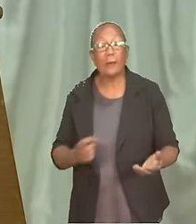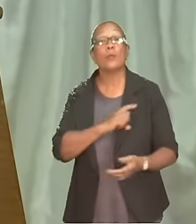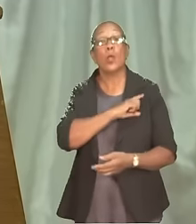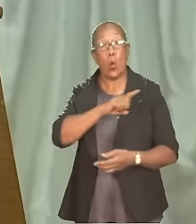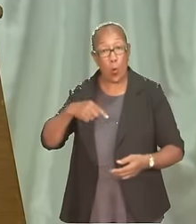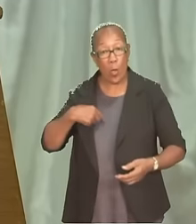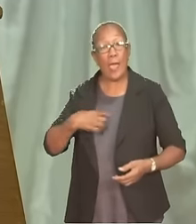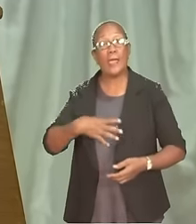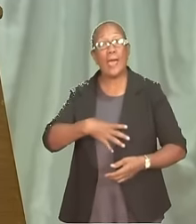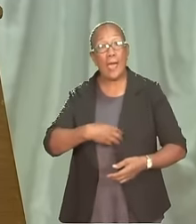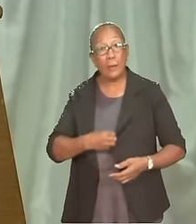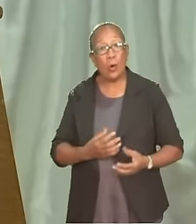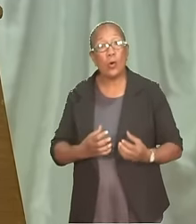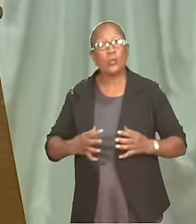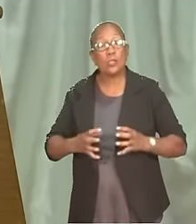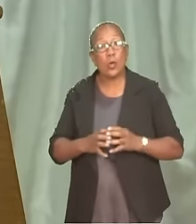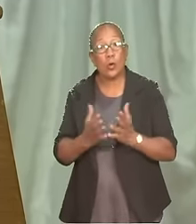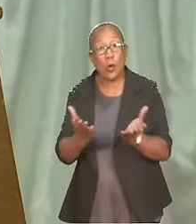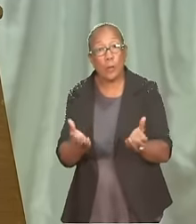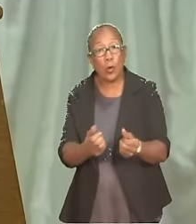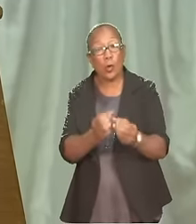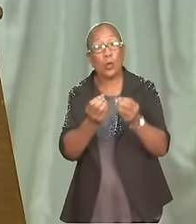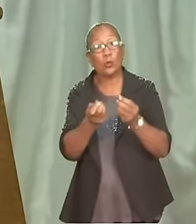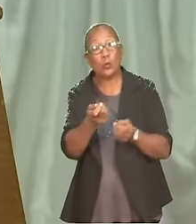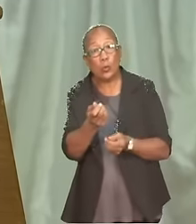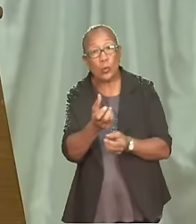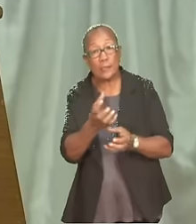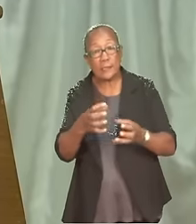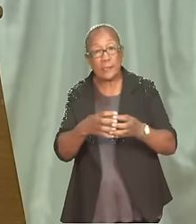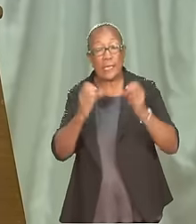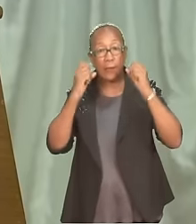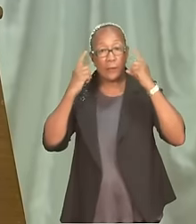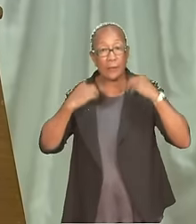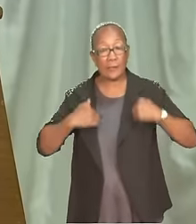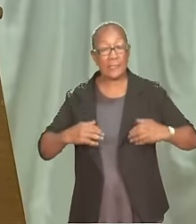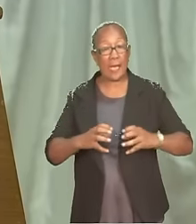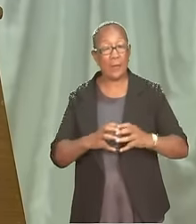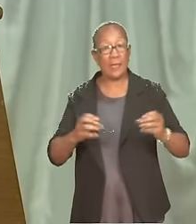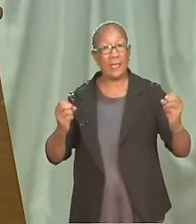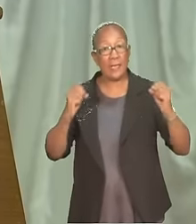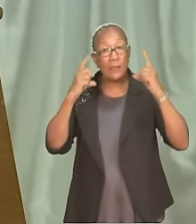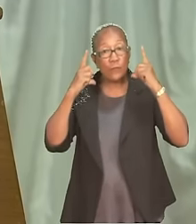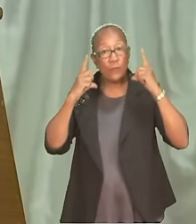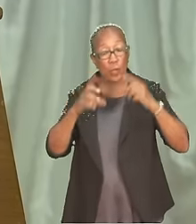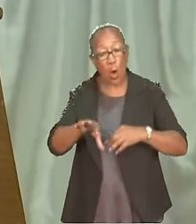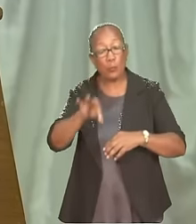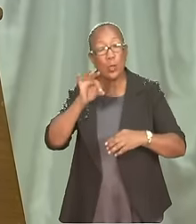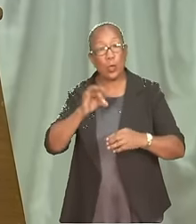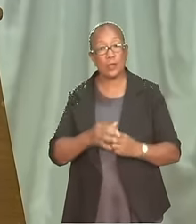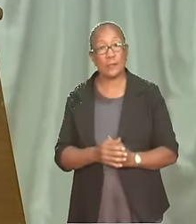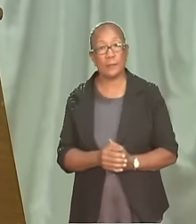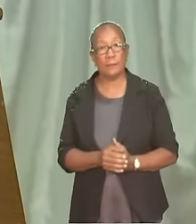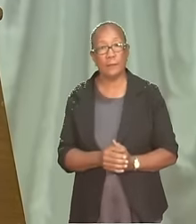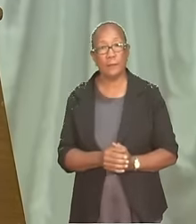hebben ons gecommitteerd om duurzaam de problemen van de samenleving op te lossen.